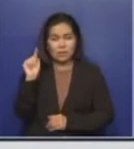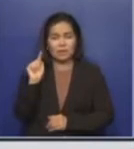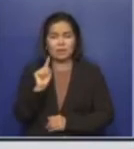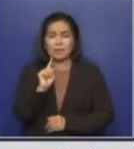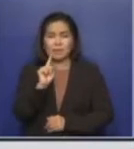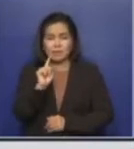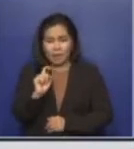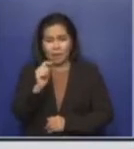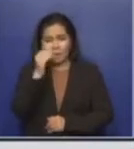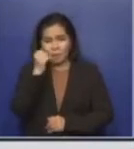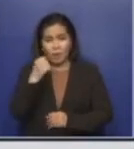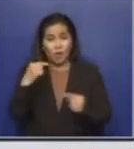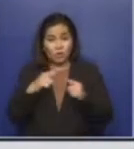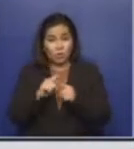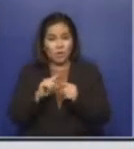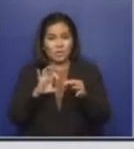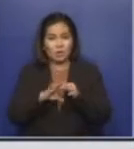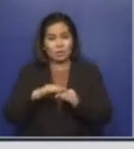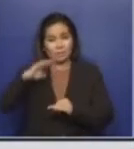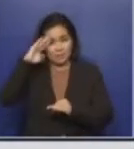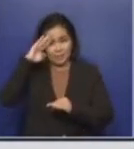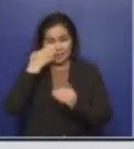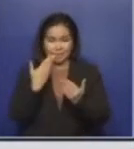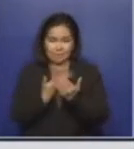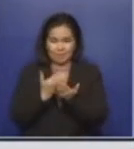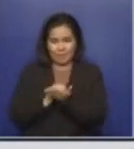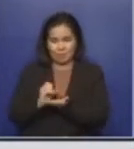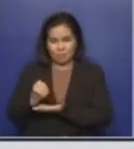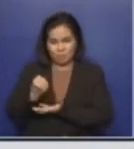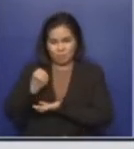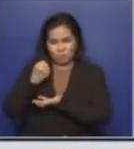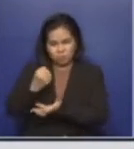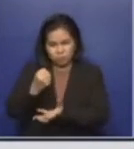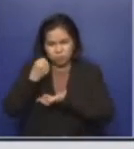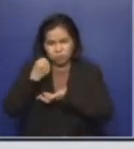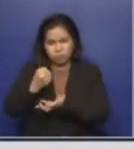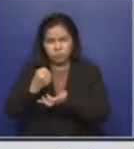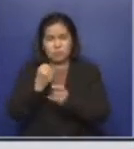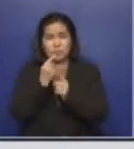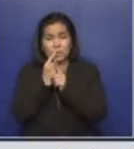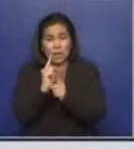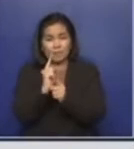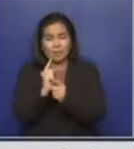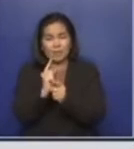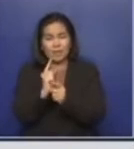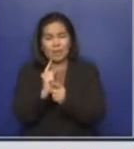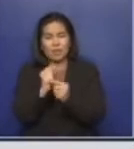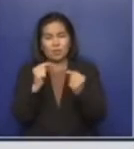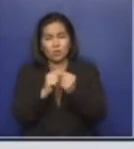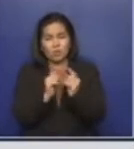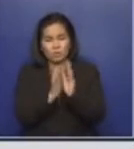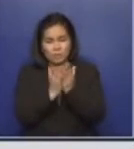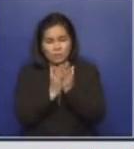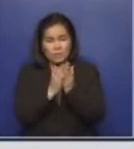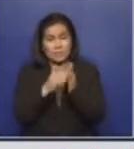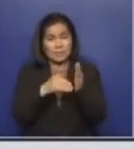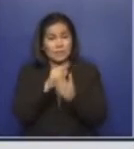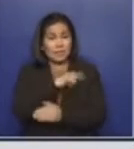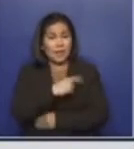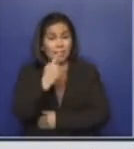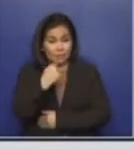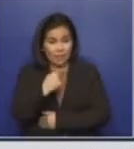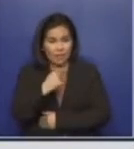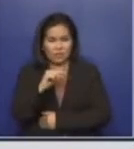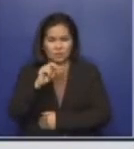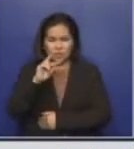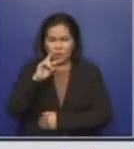ความมั่นคงทางกายภาพท่านจัดแบบถล่มทลายในหนังสือคาดแดงเนี่ยผมเปิดดูแล้ว